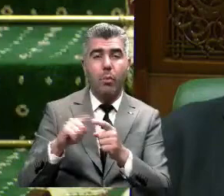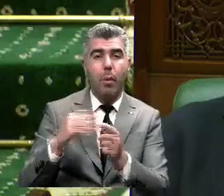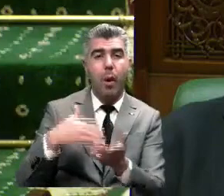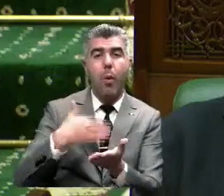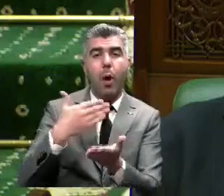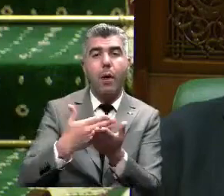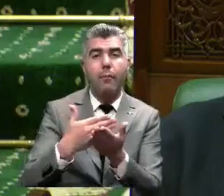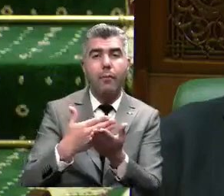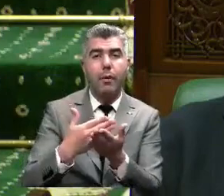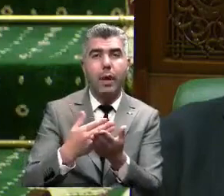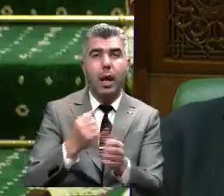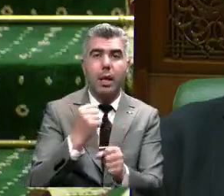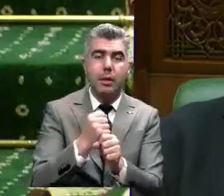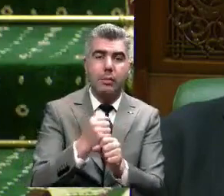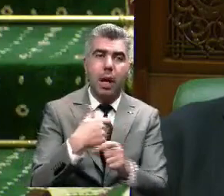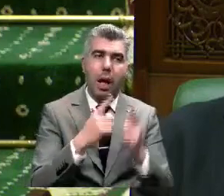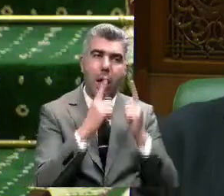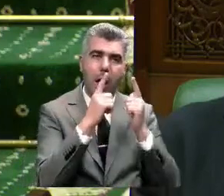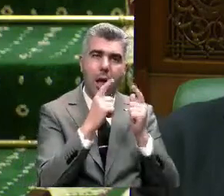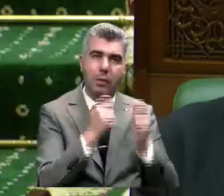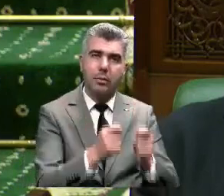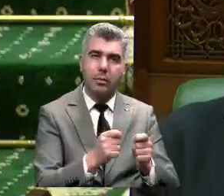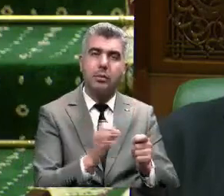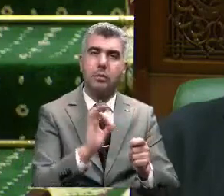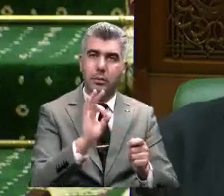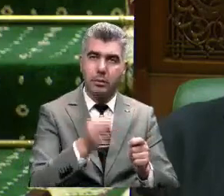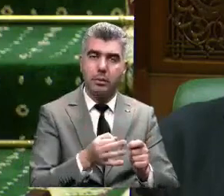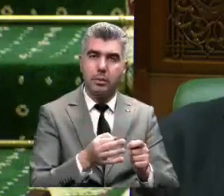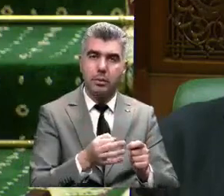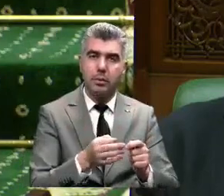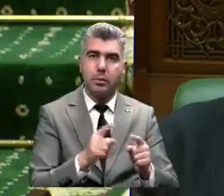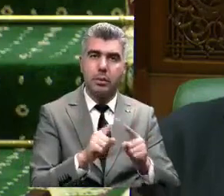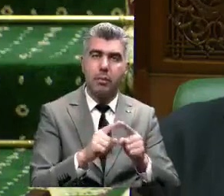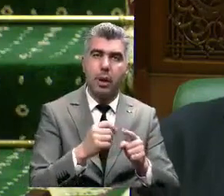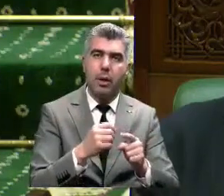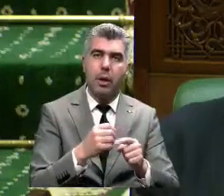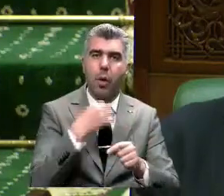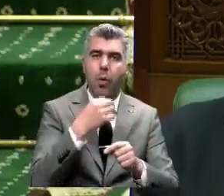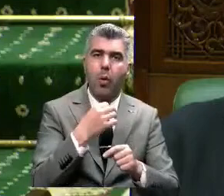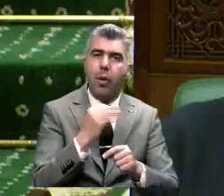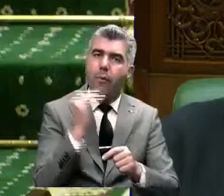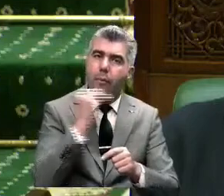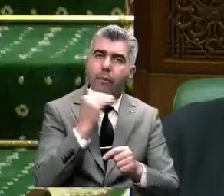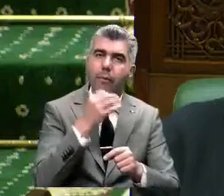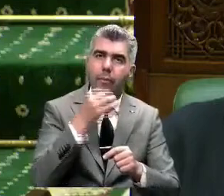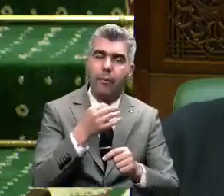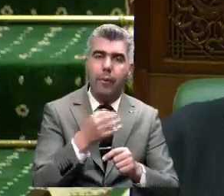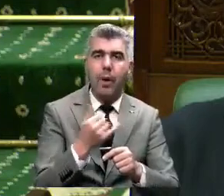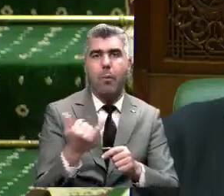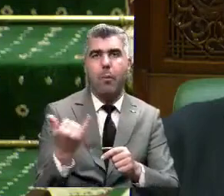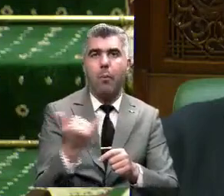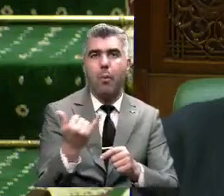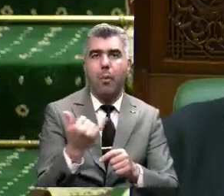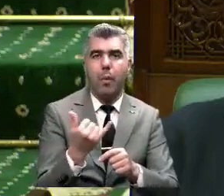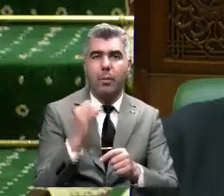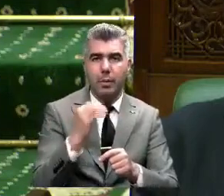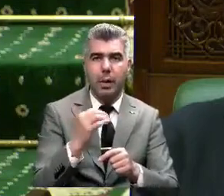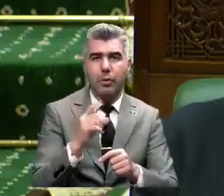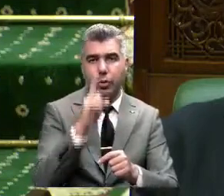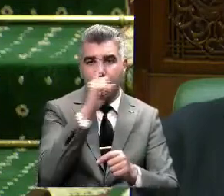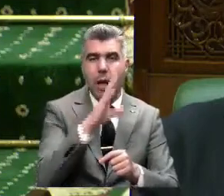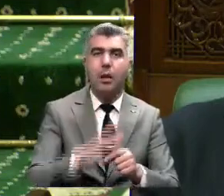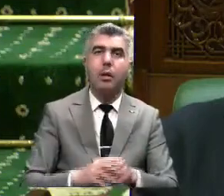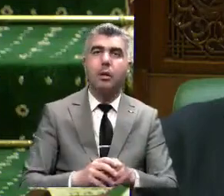توقف العمل، الان تنطلعوا للاعمال اللي كاينه اللي هي اعمال جاريه، ولكن تنطلبوا انه الوتيره